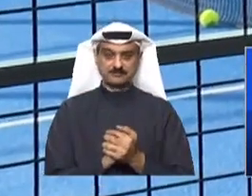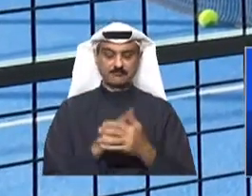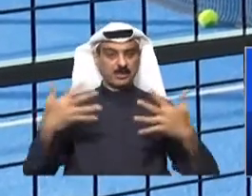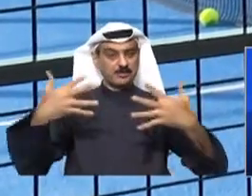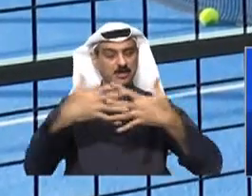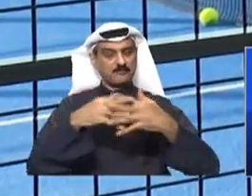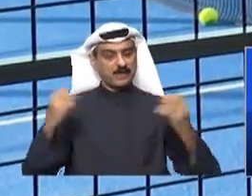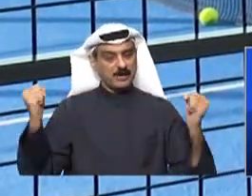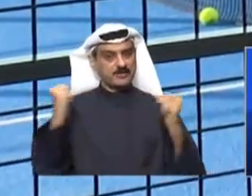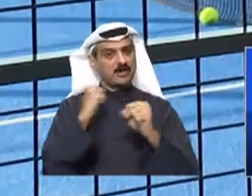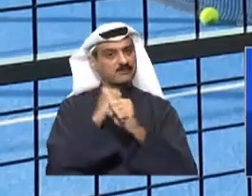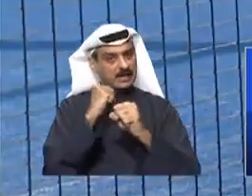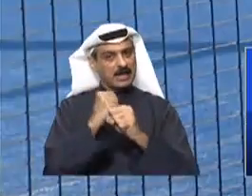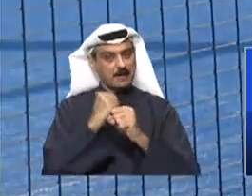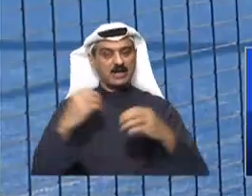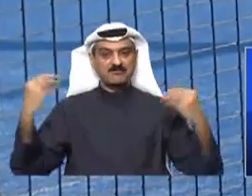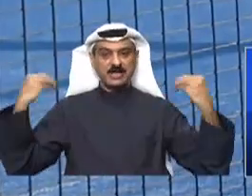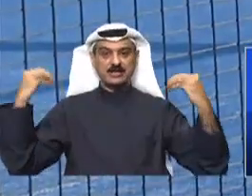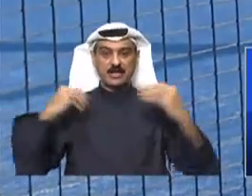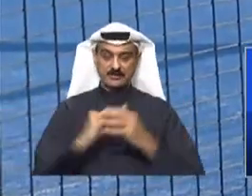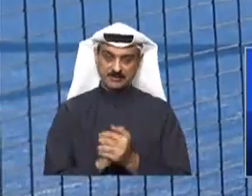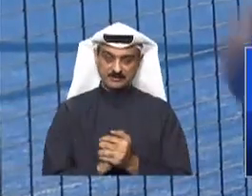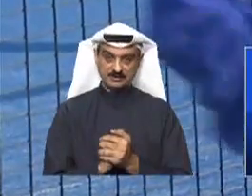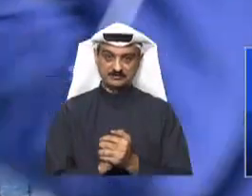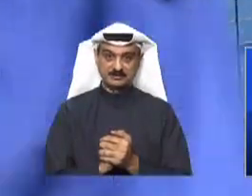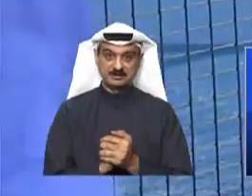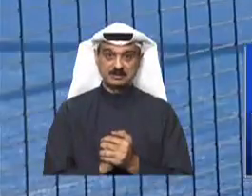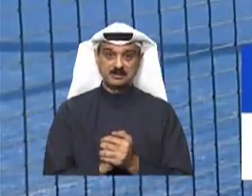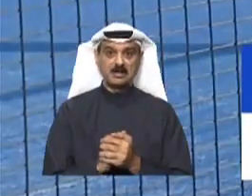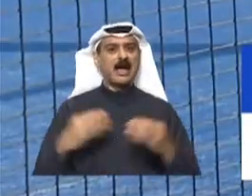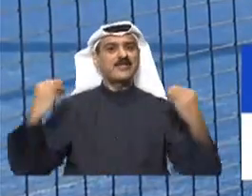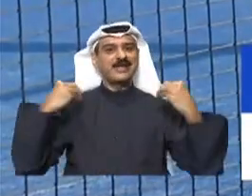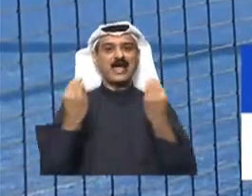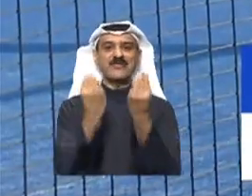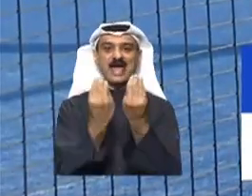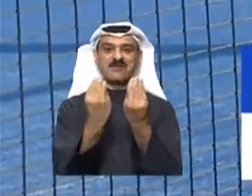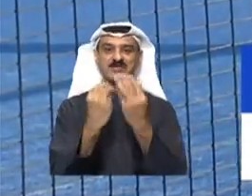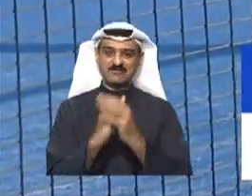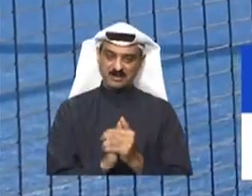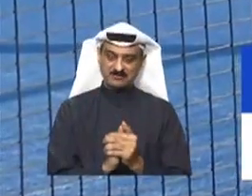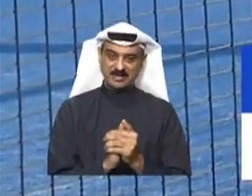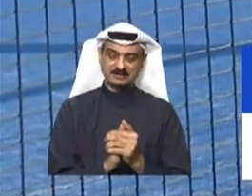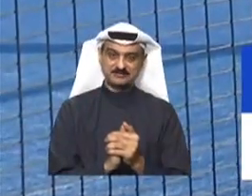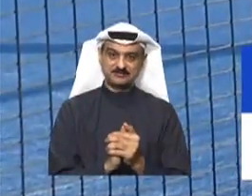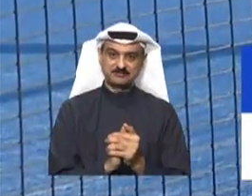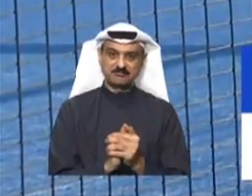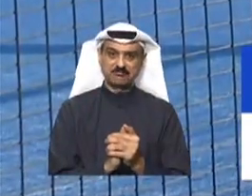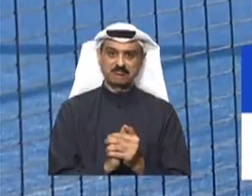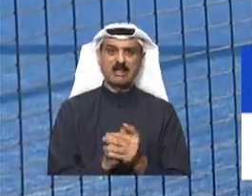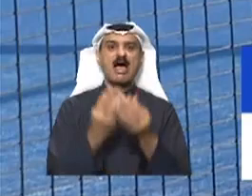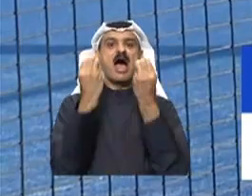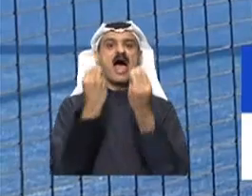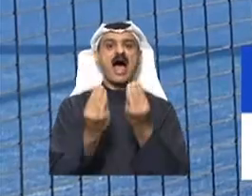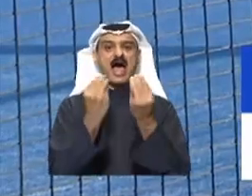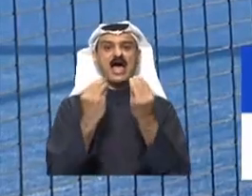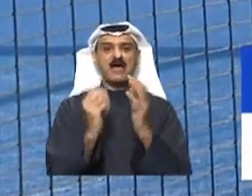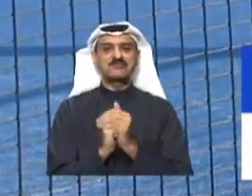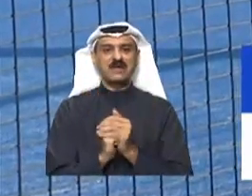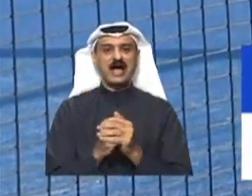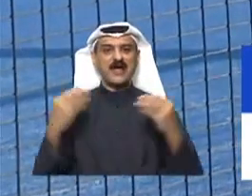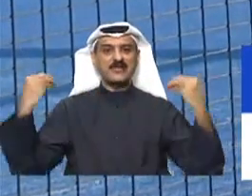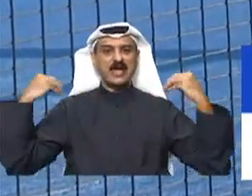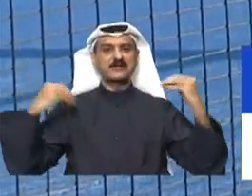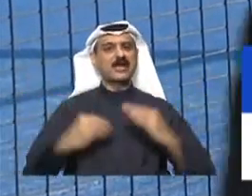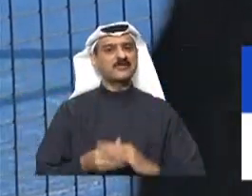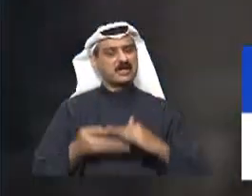الأنشطة والفعاليات الرياضية وغيرها. هي رياضة خفيفة وتعتبر من الرياضات اللي أخف لعبة رياضية تساعد